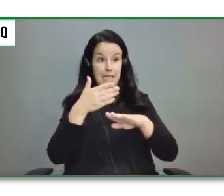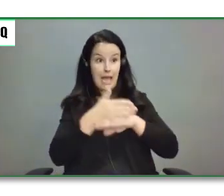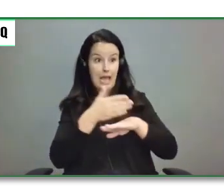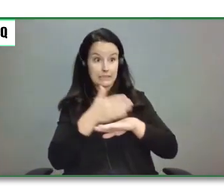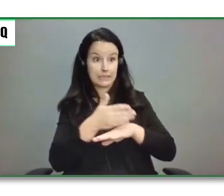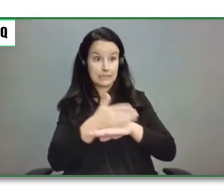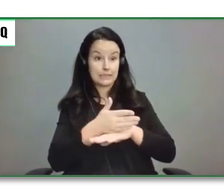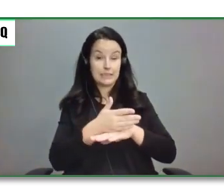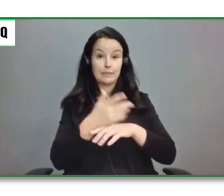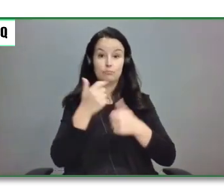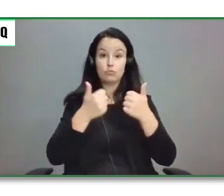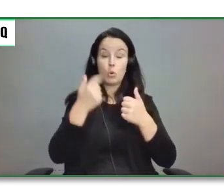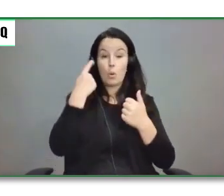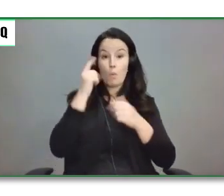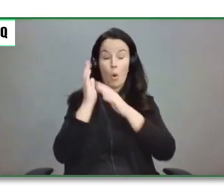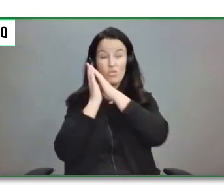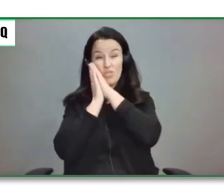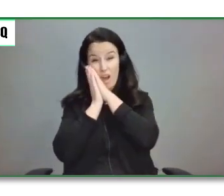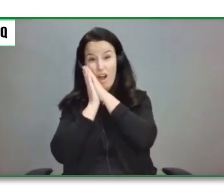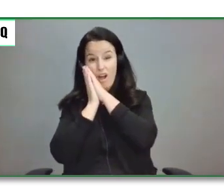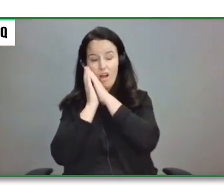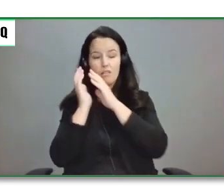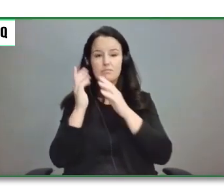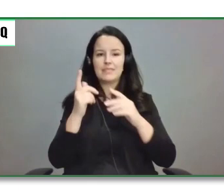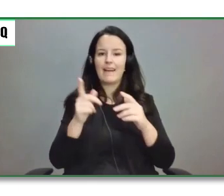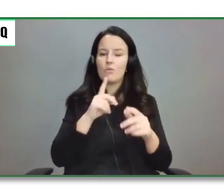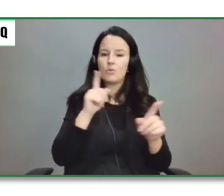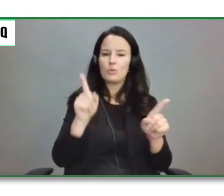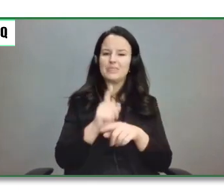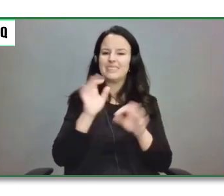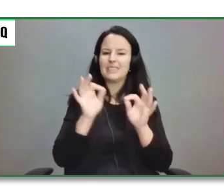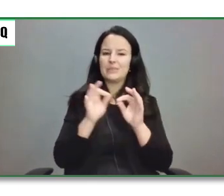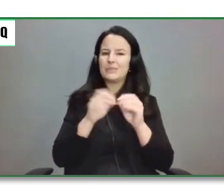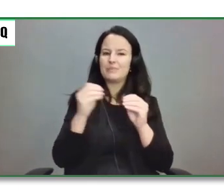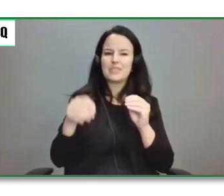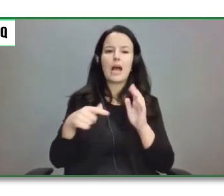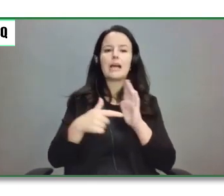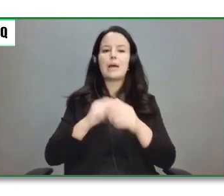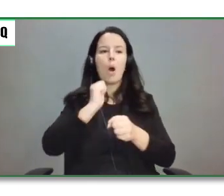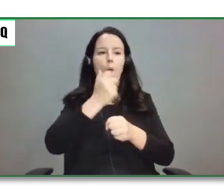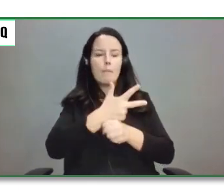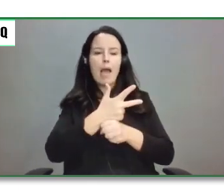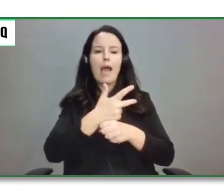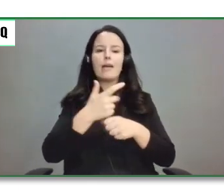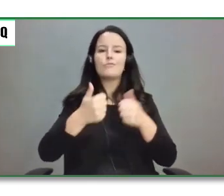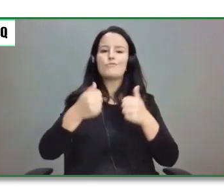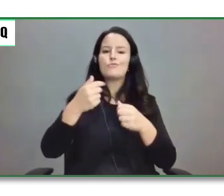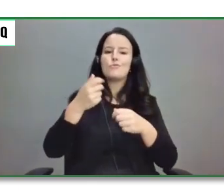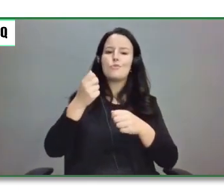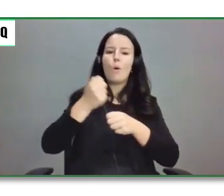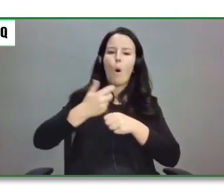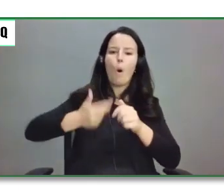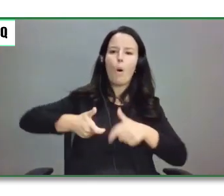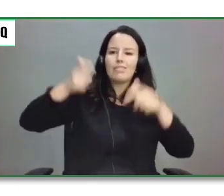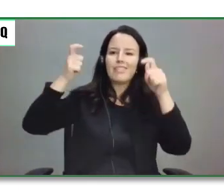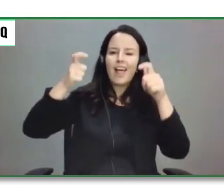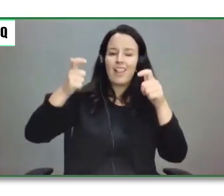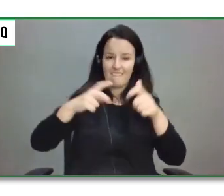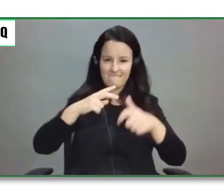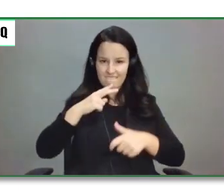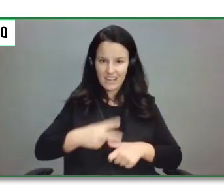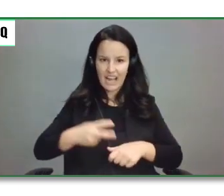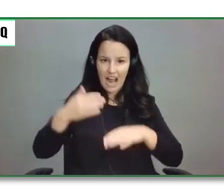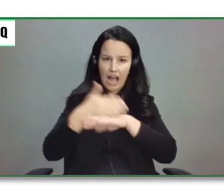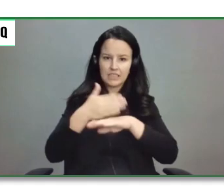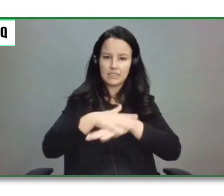loger. Je ne connais pas d'auberge, d'hôtel ou de motel à Banff qui soit accessible aux